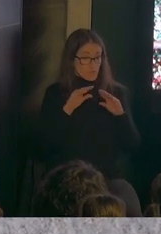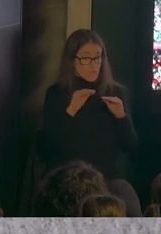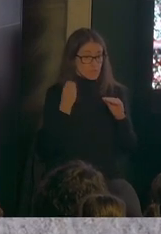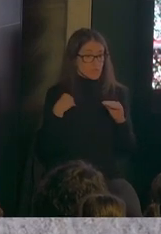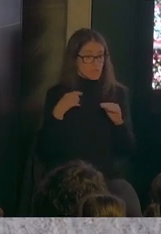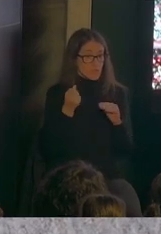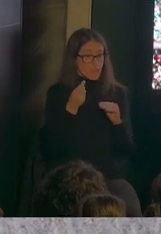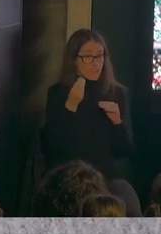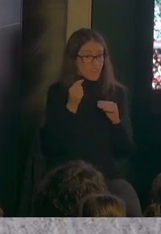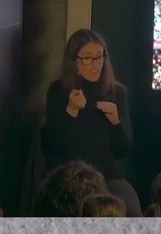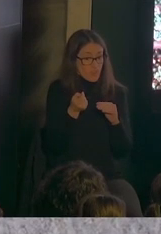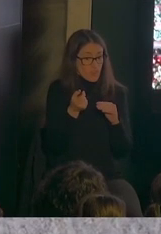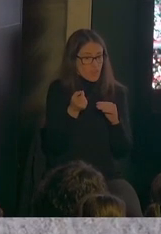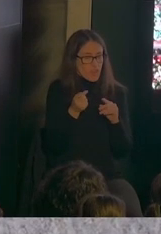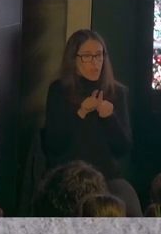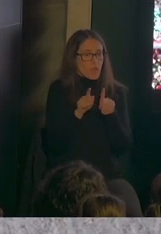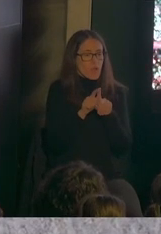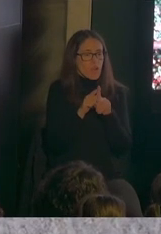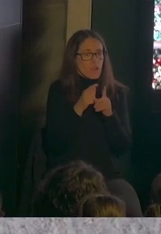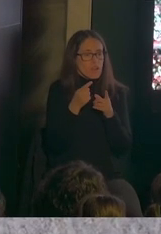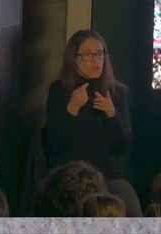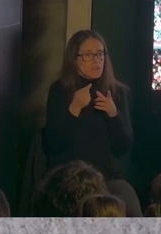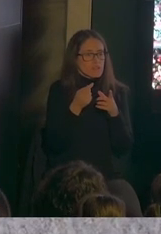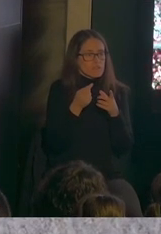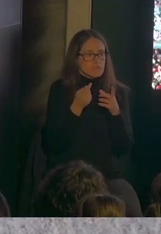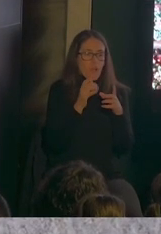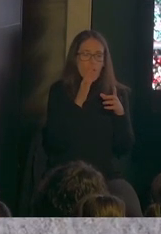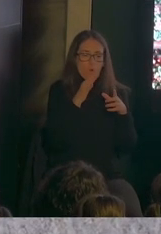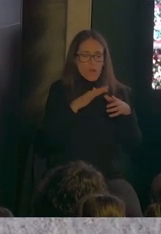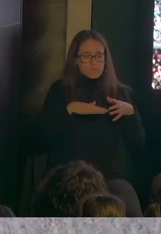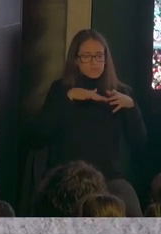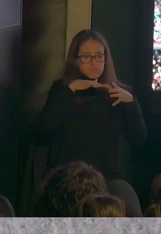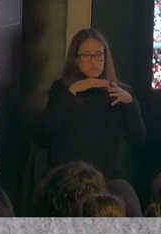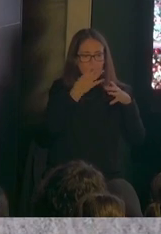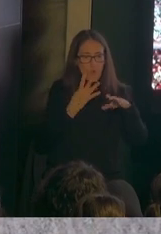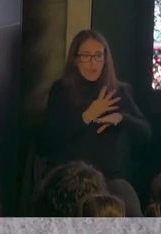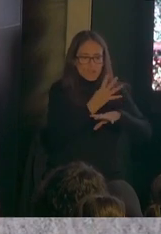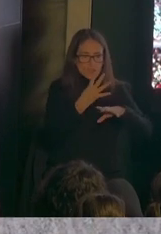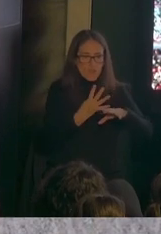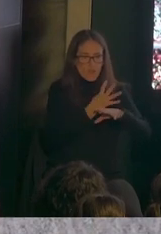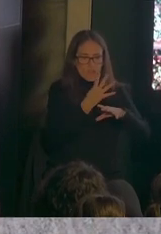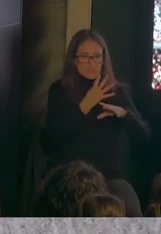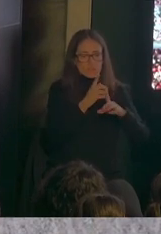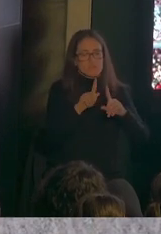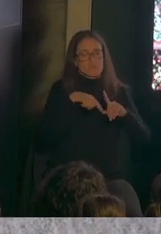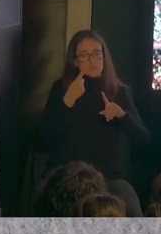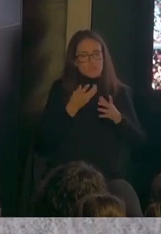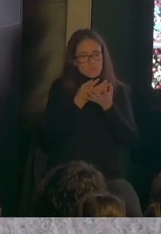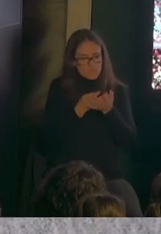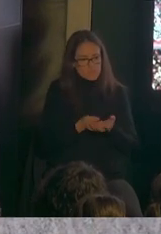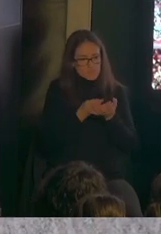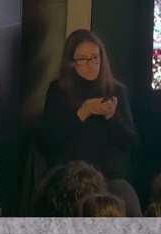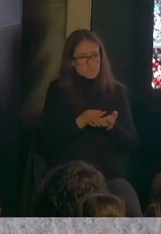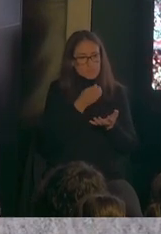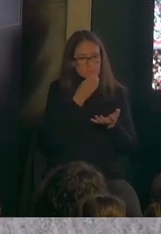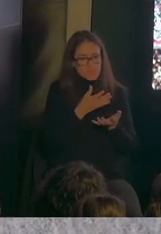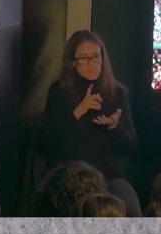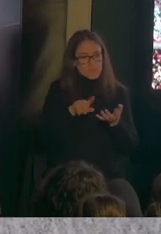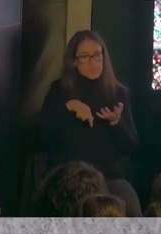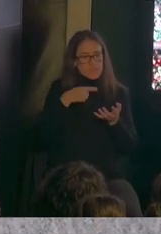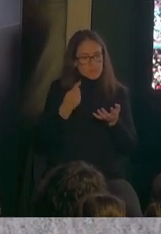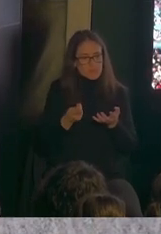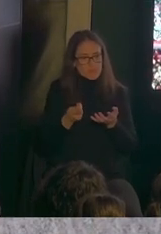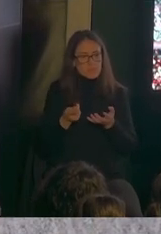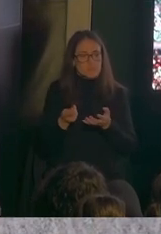és deixar-la en remull 4 hores, després, abans d'anar-la a coure, colar-la bé, coure-la i un cop l'heu cuit, tornar-la a